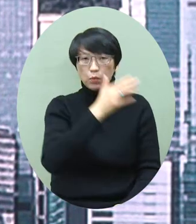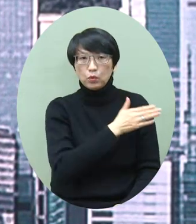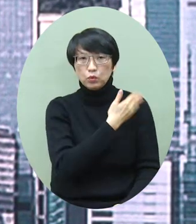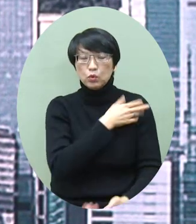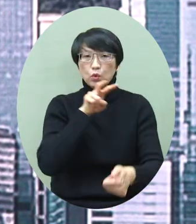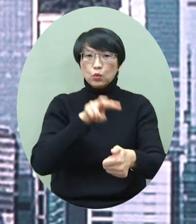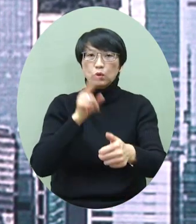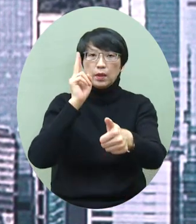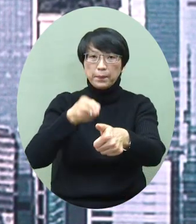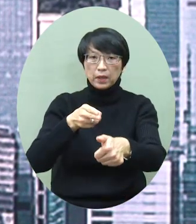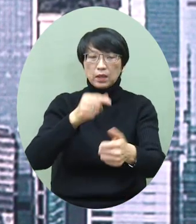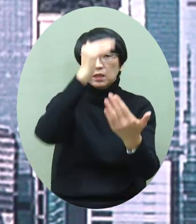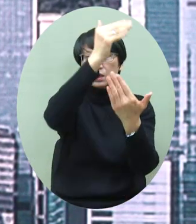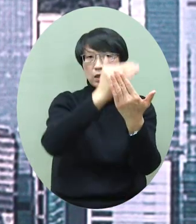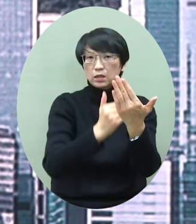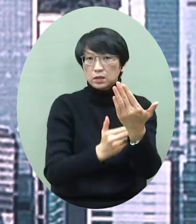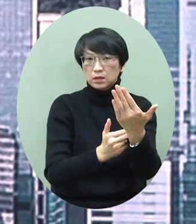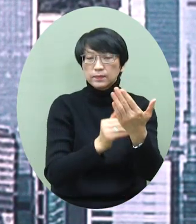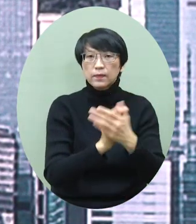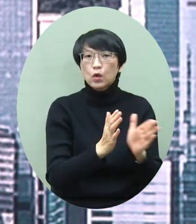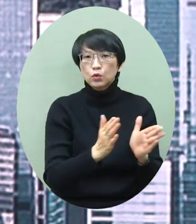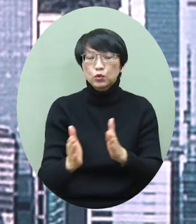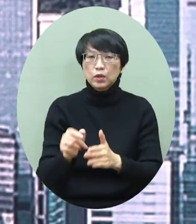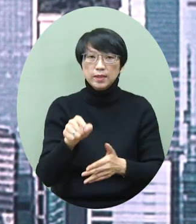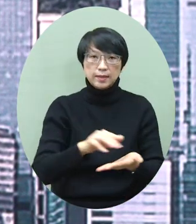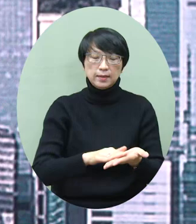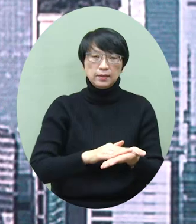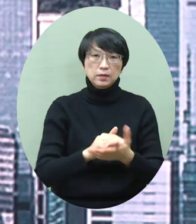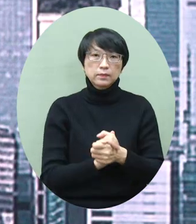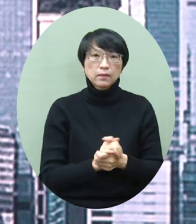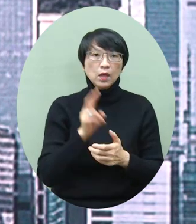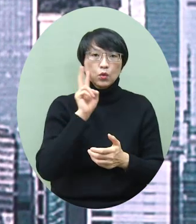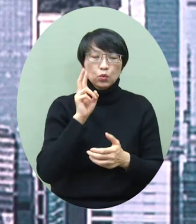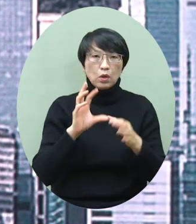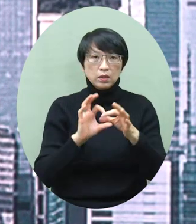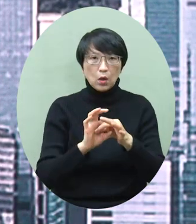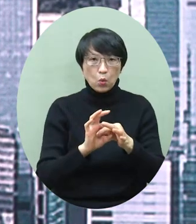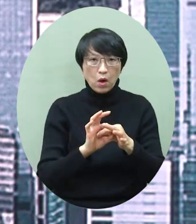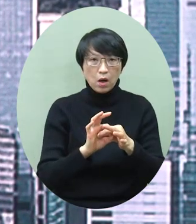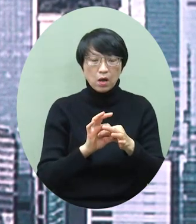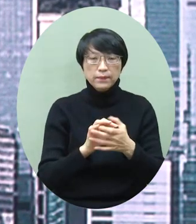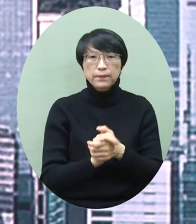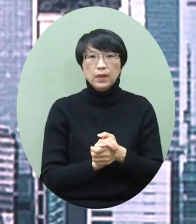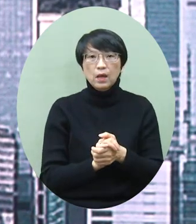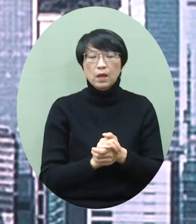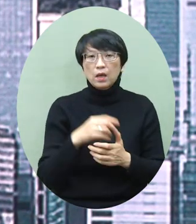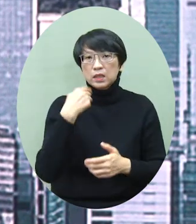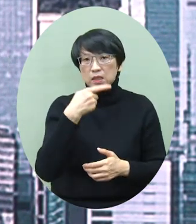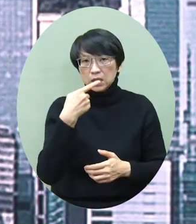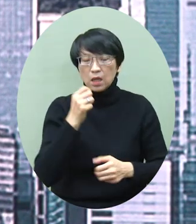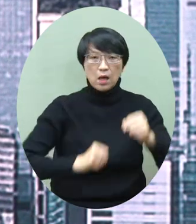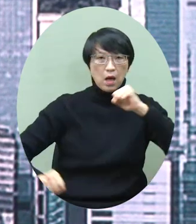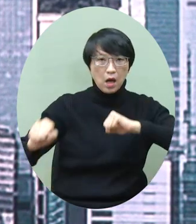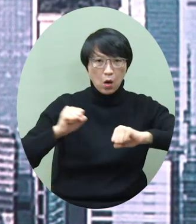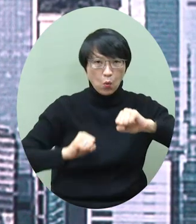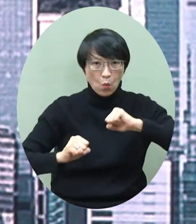理命令嗰個機制就去處理。如果你話牽涉到究竟有一啲言行係